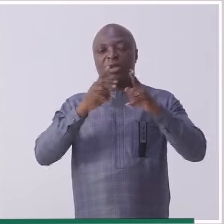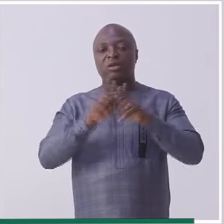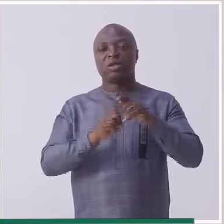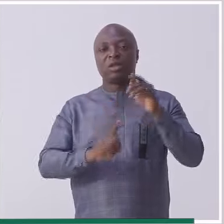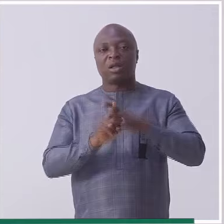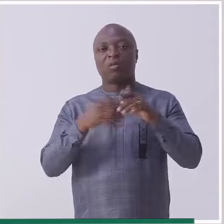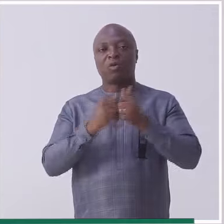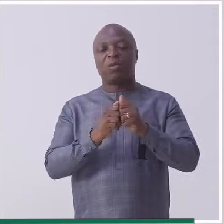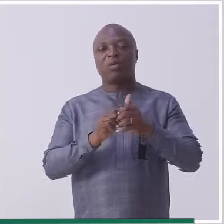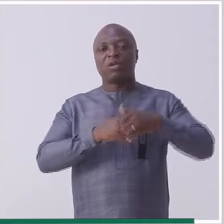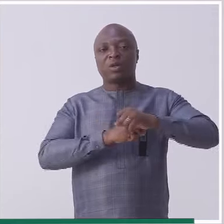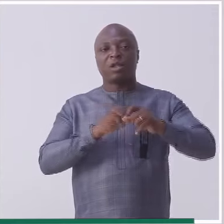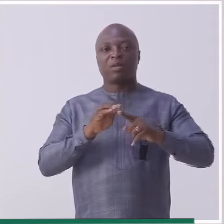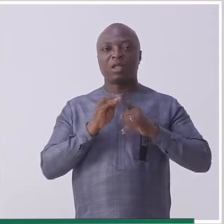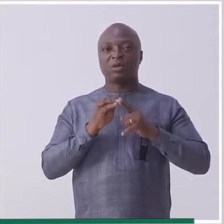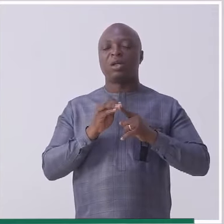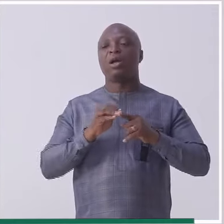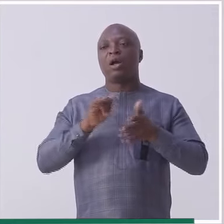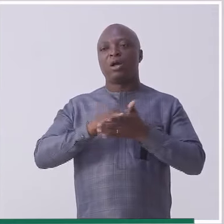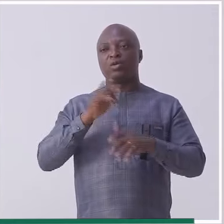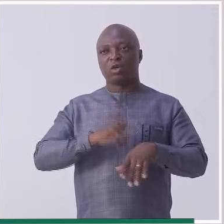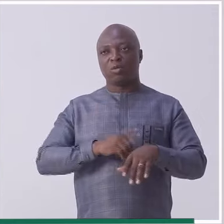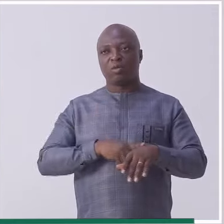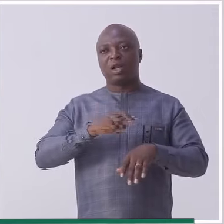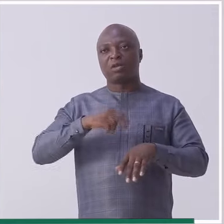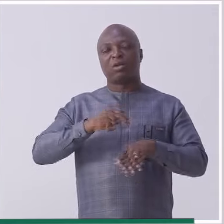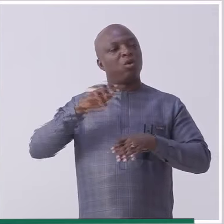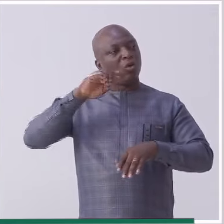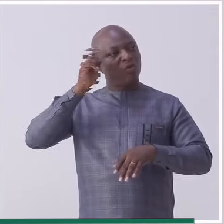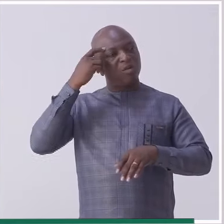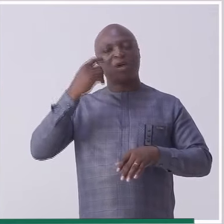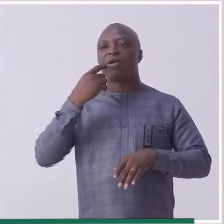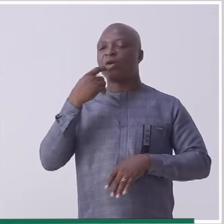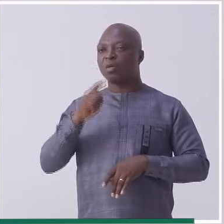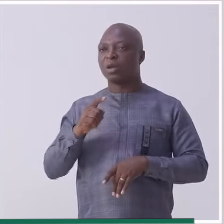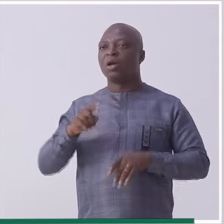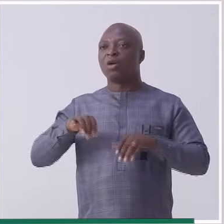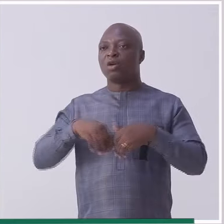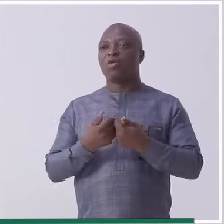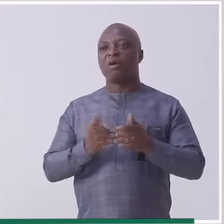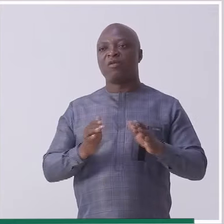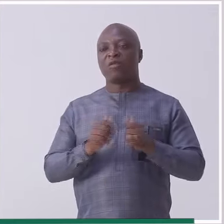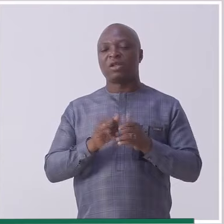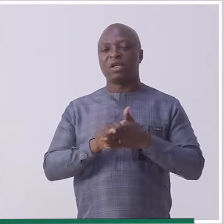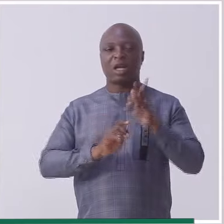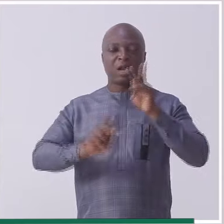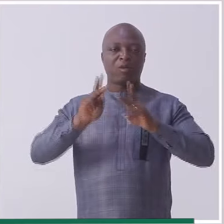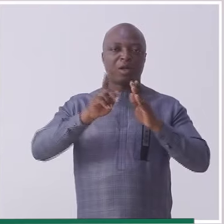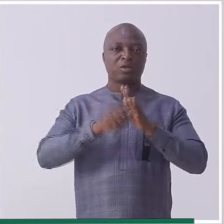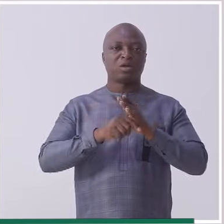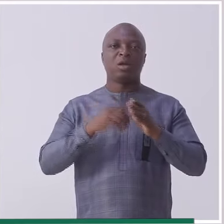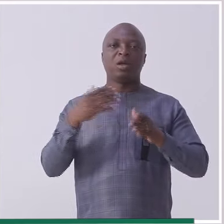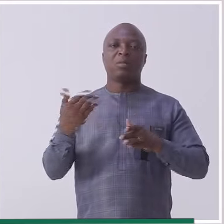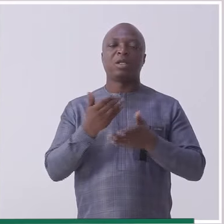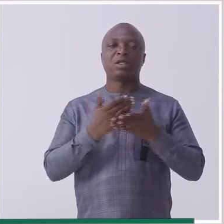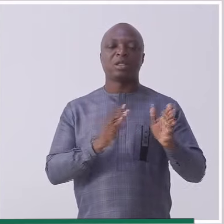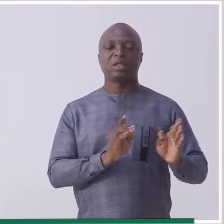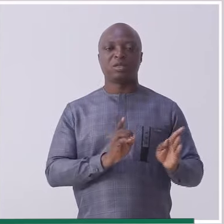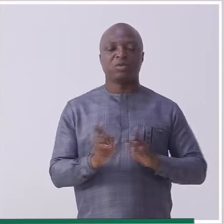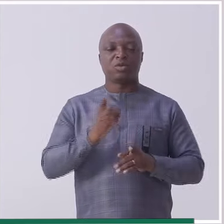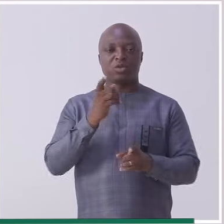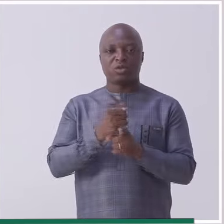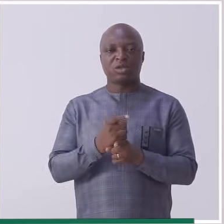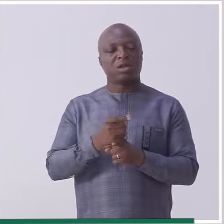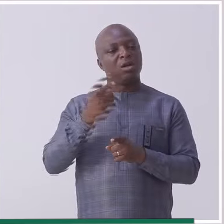problème de sécurité particulier. Et à ce moment, naturellement, le gouvernement communiquera, comme à son habitude, à la population et prendra les dispositions